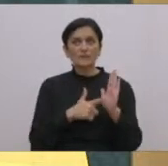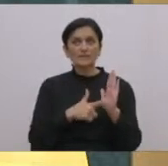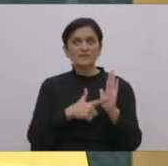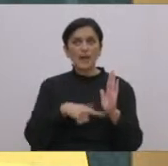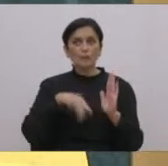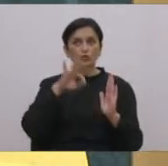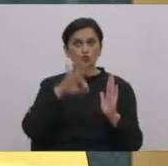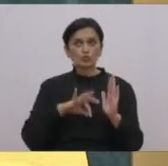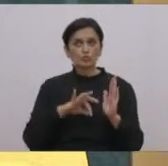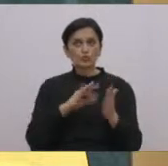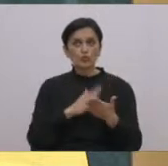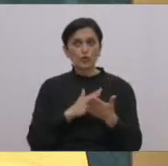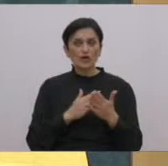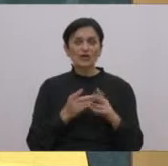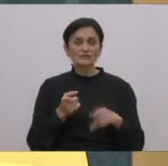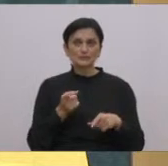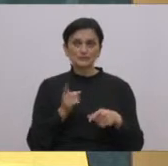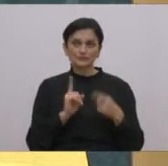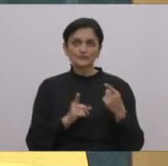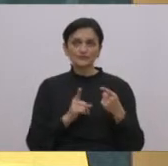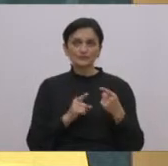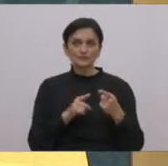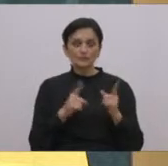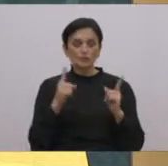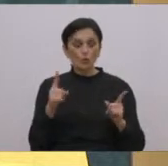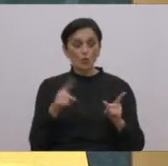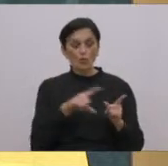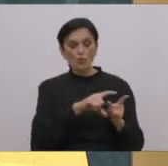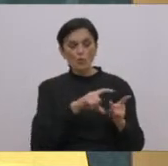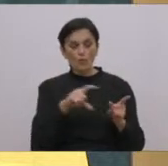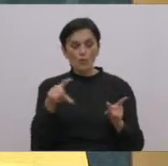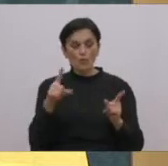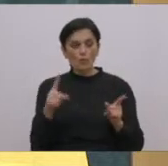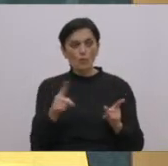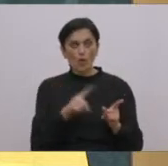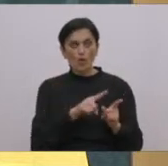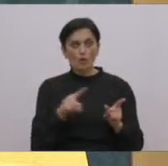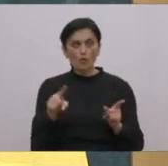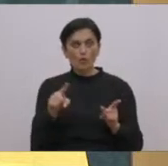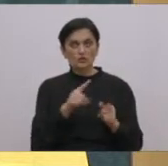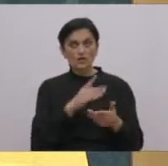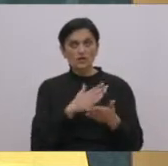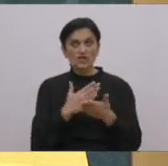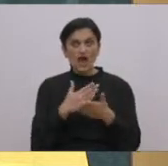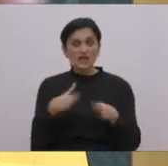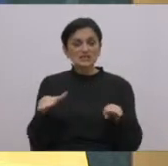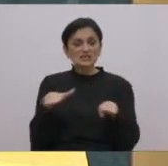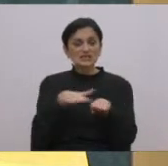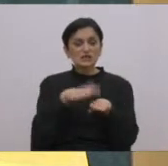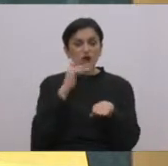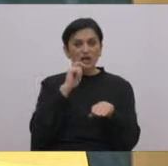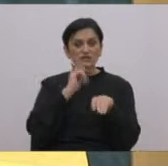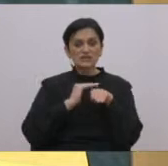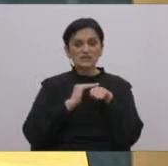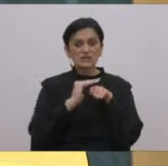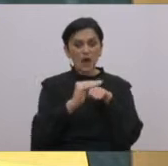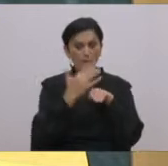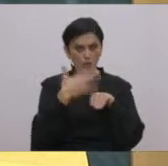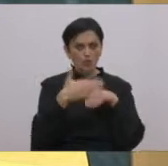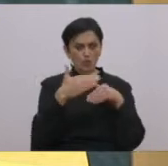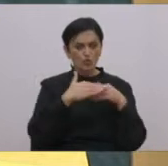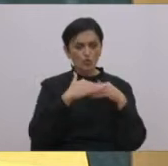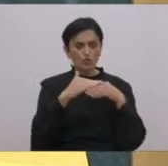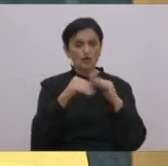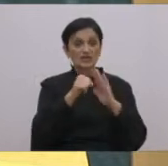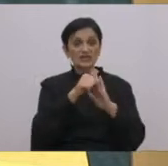70% არის რეალურად Am monacuțe, ucue, națiunile safaricari se motzcobili, dar mișnolovania te-a